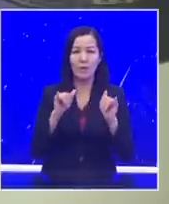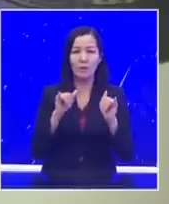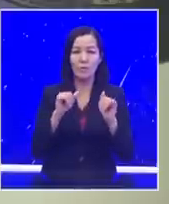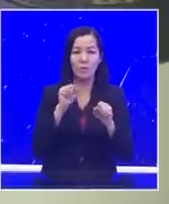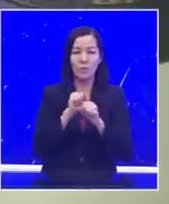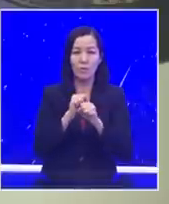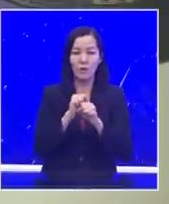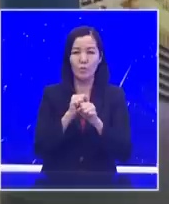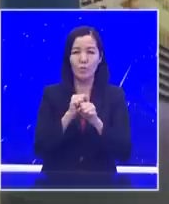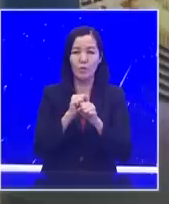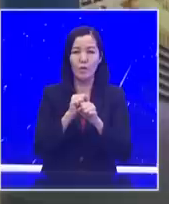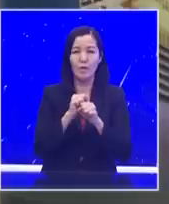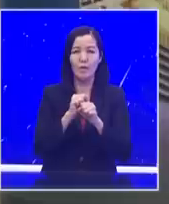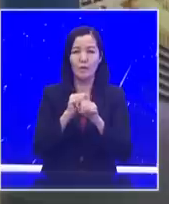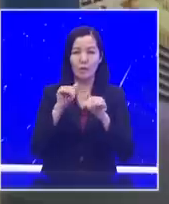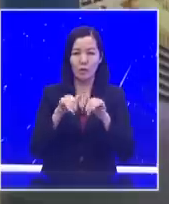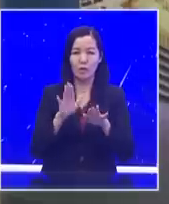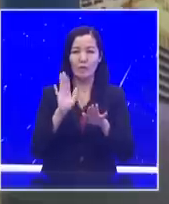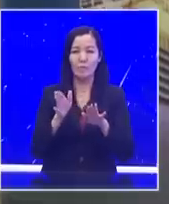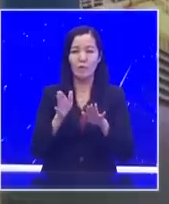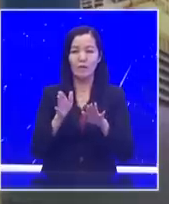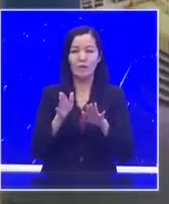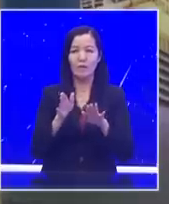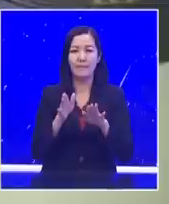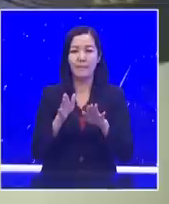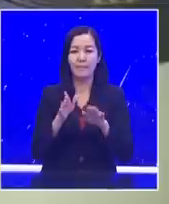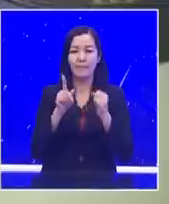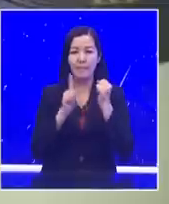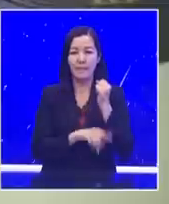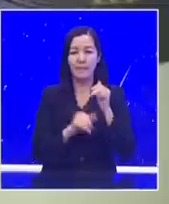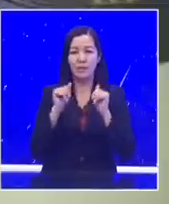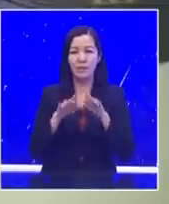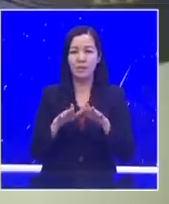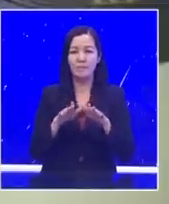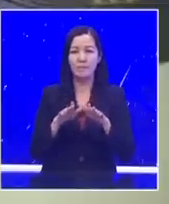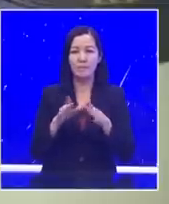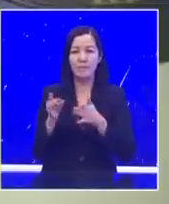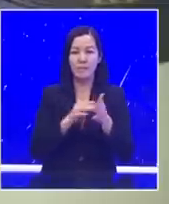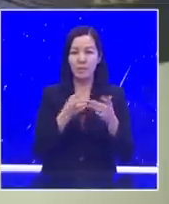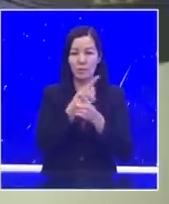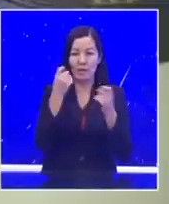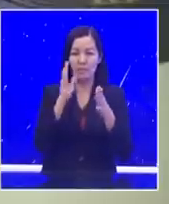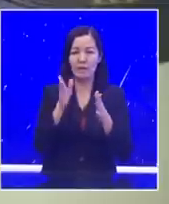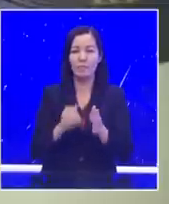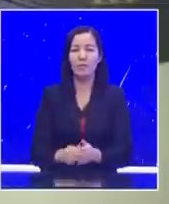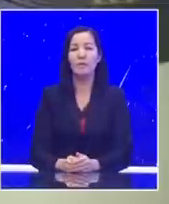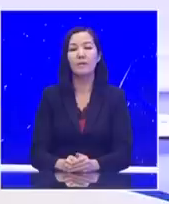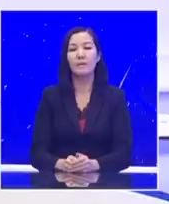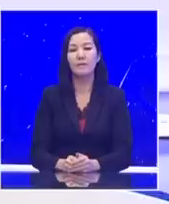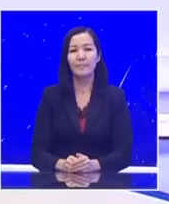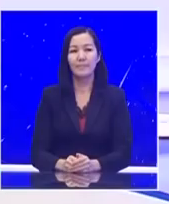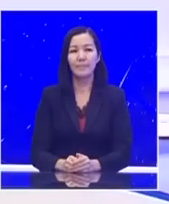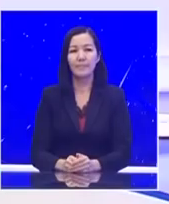мәселесі кеңінен қаралады. Сонымен қатар соңғы шешім қабылданған сәтте қосымша ақпарат беріледі.